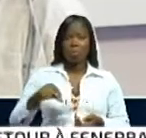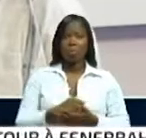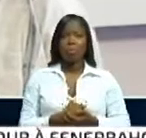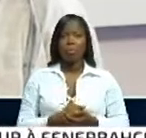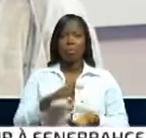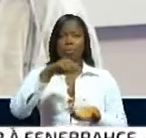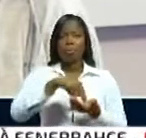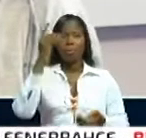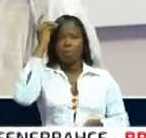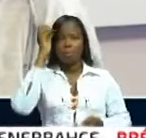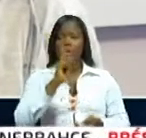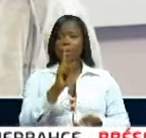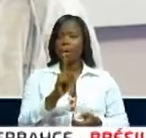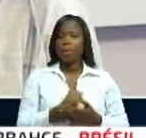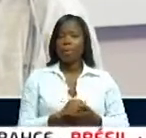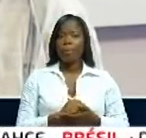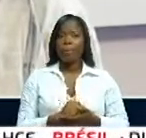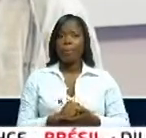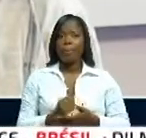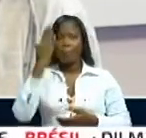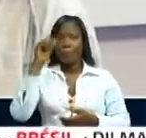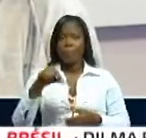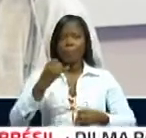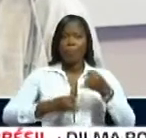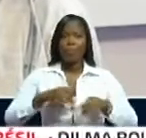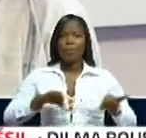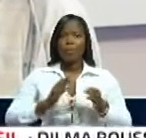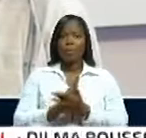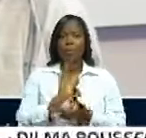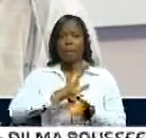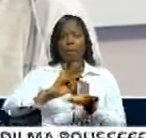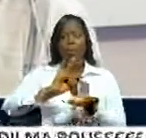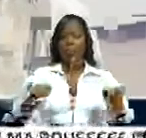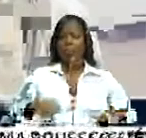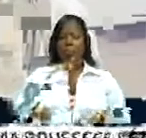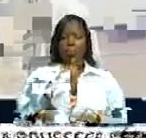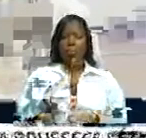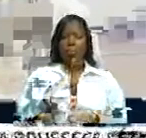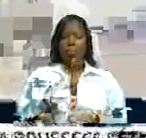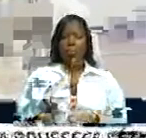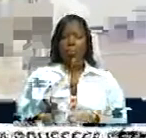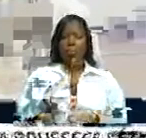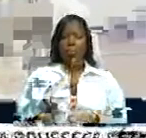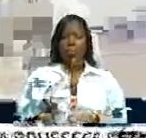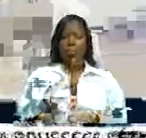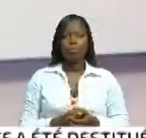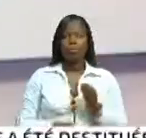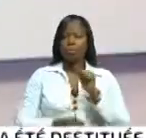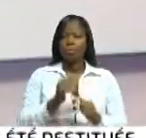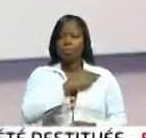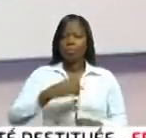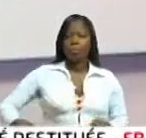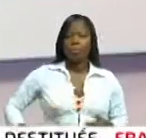trois dakar et daouda faye parce que si on fait bien le calcul on ne peut pas avoir autant de mer à